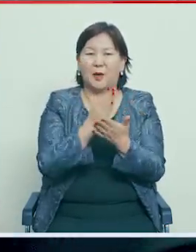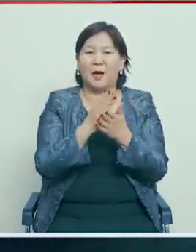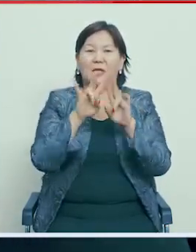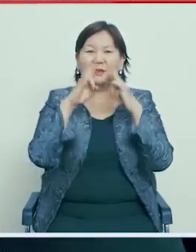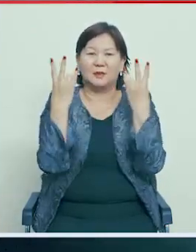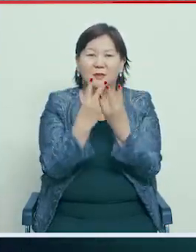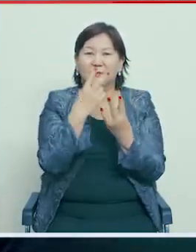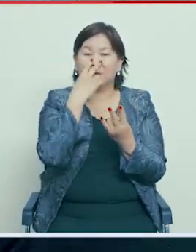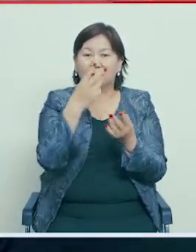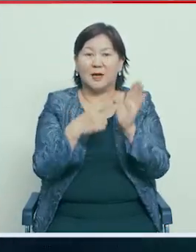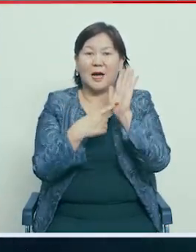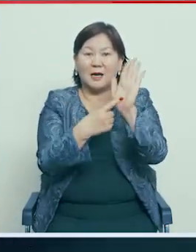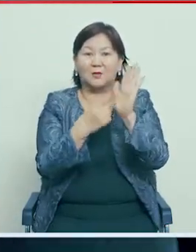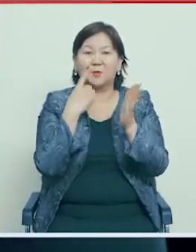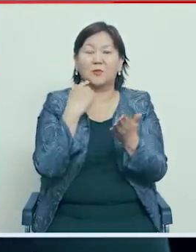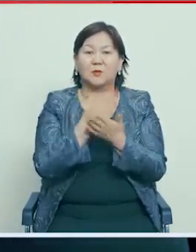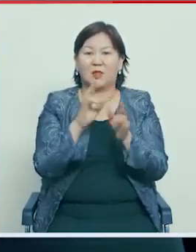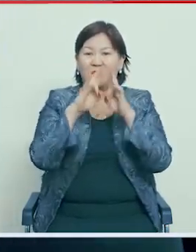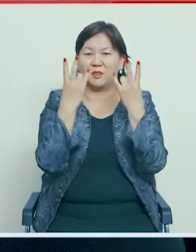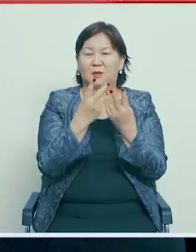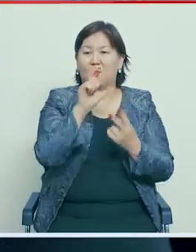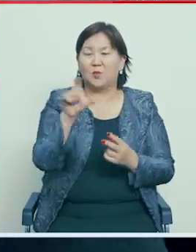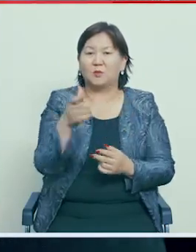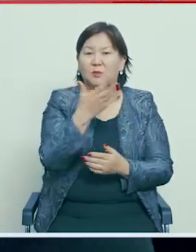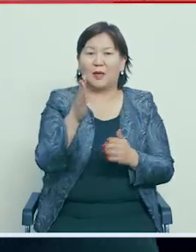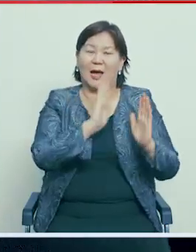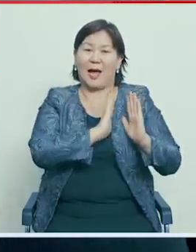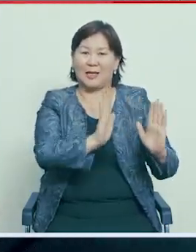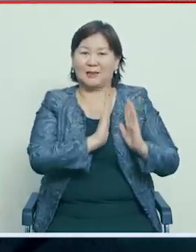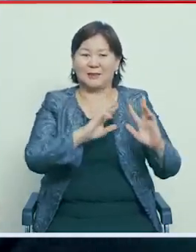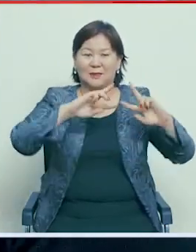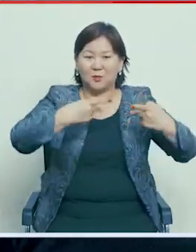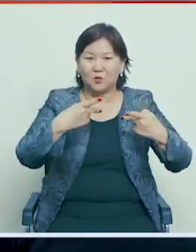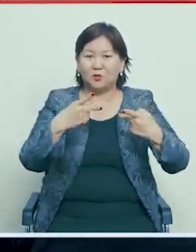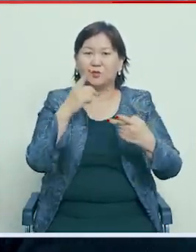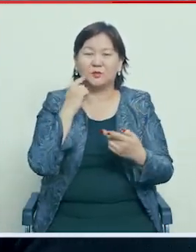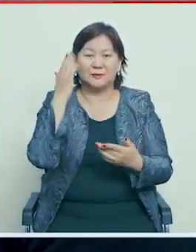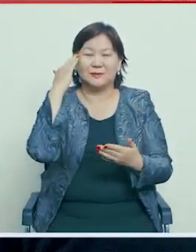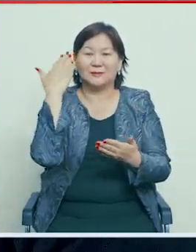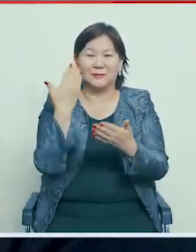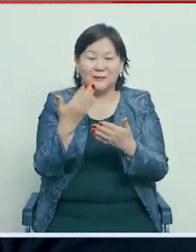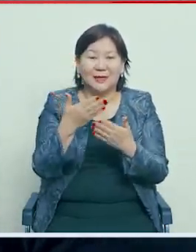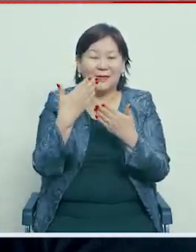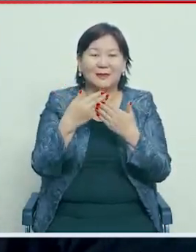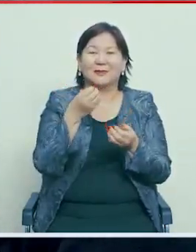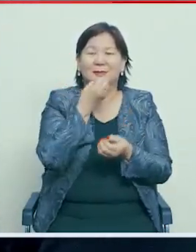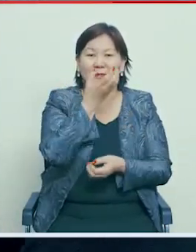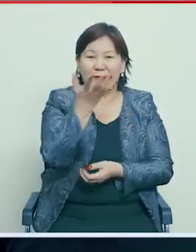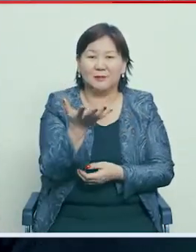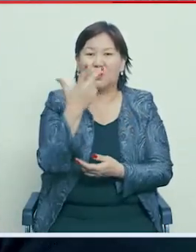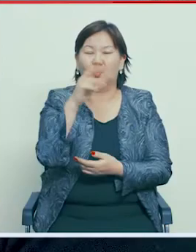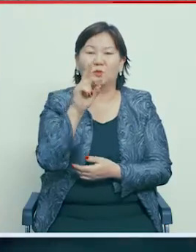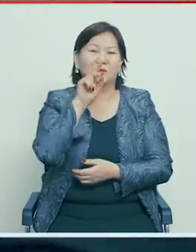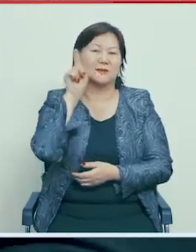ийм зүйл байгаа гэдгийг харуулмаар байна. Нийгэм хүмүүс та бүхэн энэ хандлага одоо өөрчлөөсэй гэдэг санааг бид нар илэрхийлээд тэгээд тэр